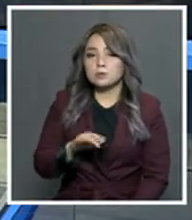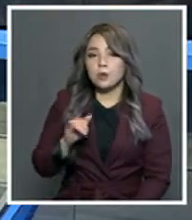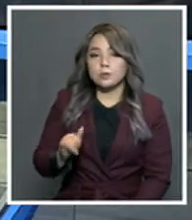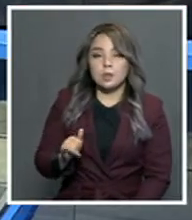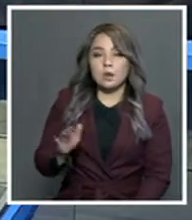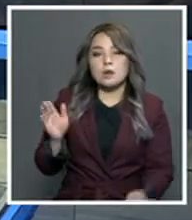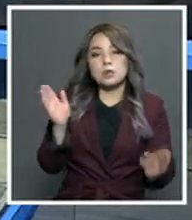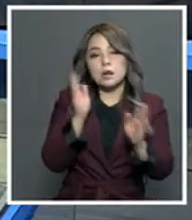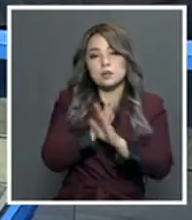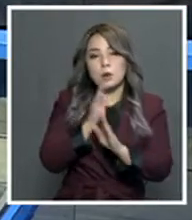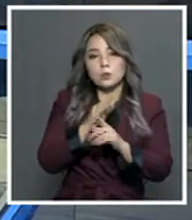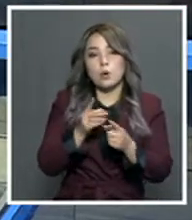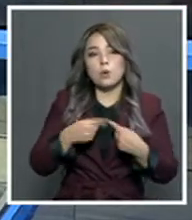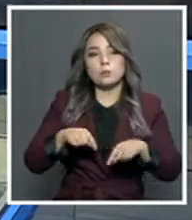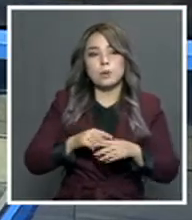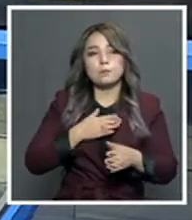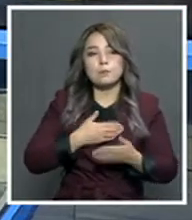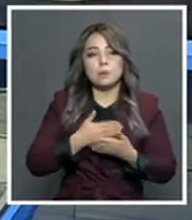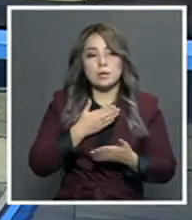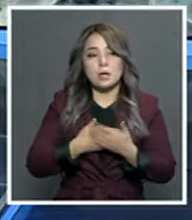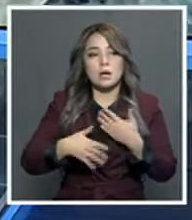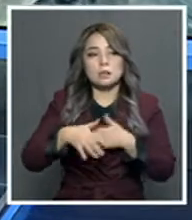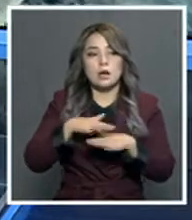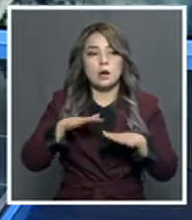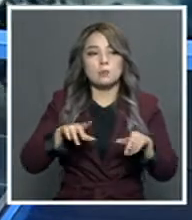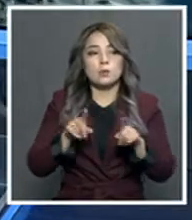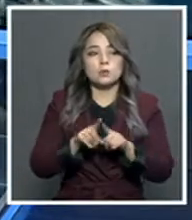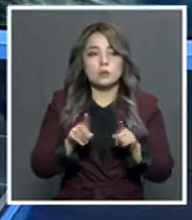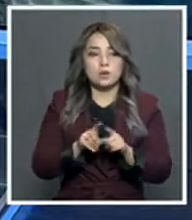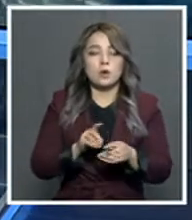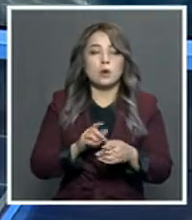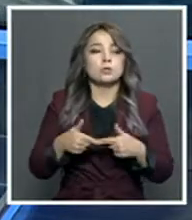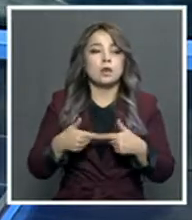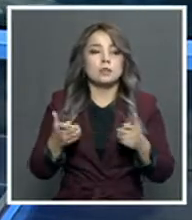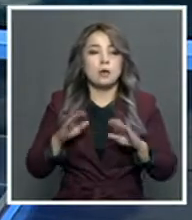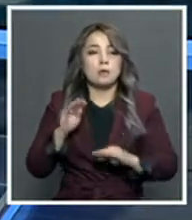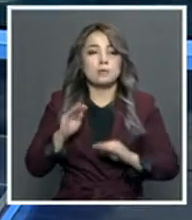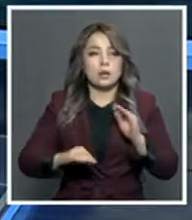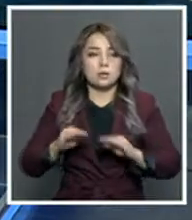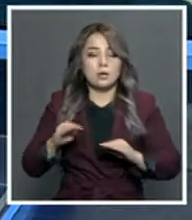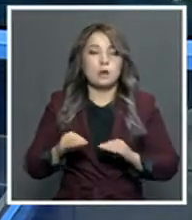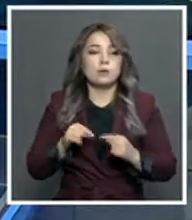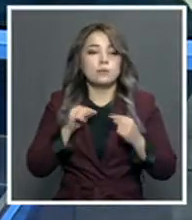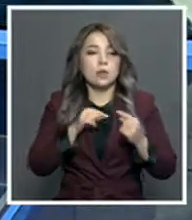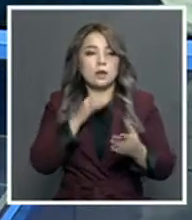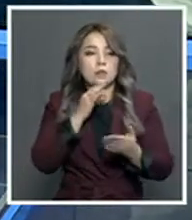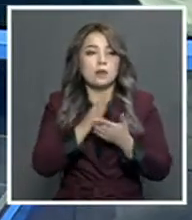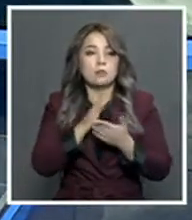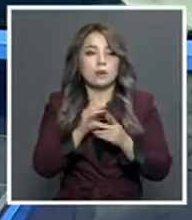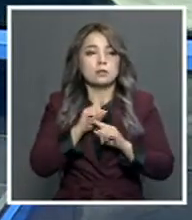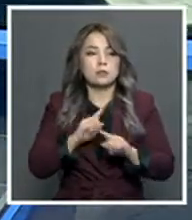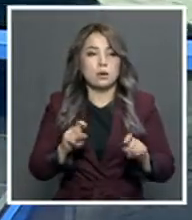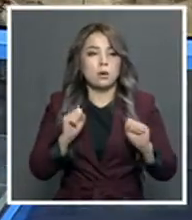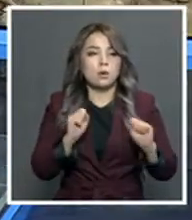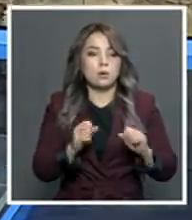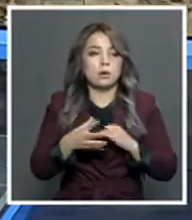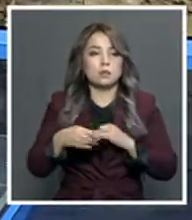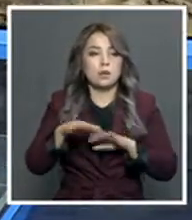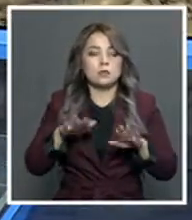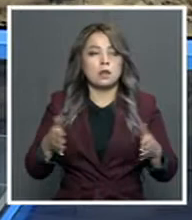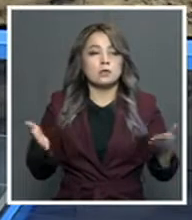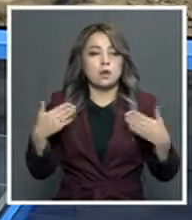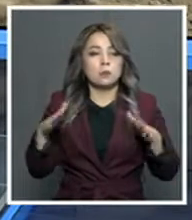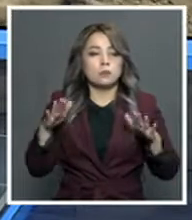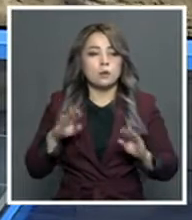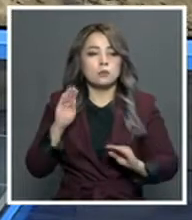Маңғыстауда экологтар мен қоғам белсенділері Бозжыра шатқалы аумағында қонақ үйдің салынуына қарсы. Олардың айтуынша, ерекше қорғалатын аймақта демалыс